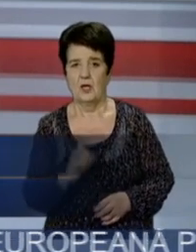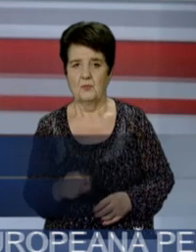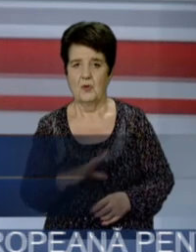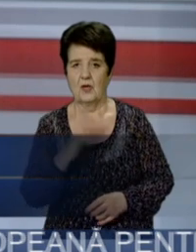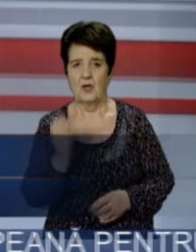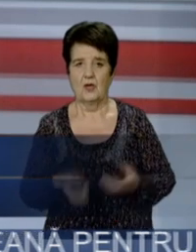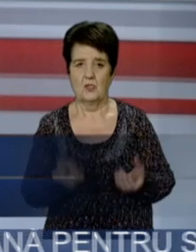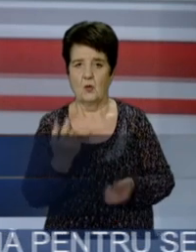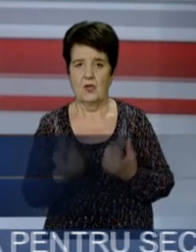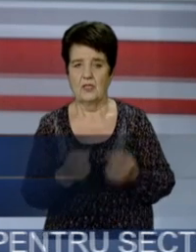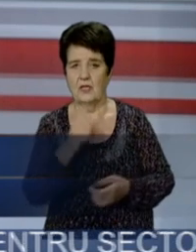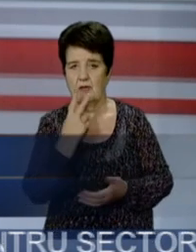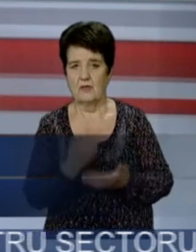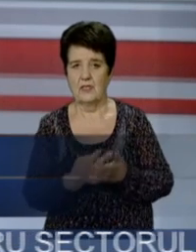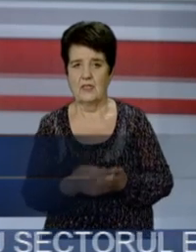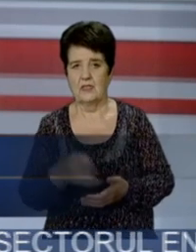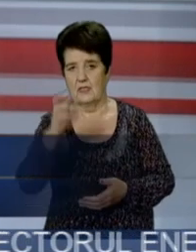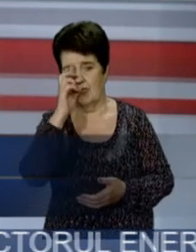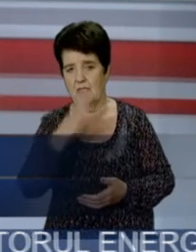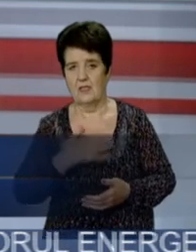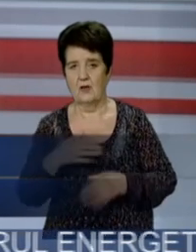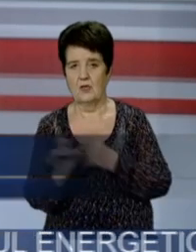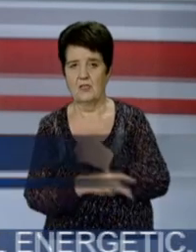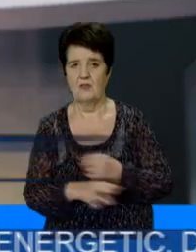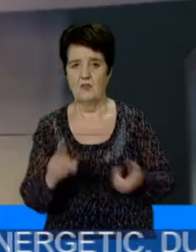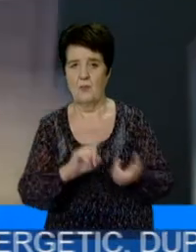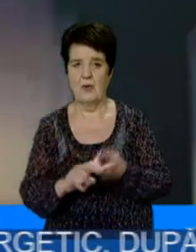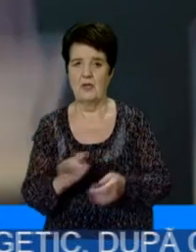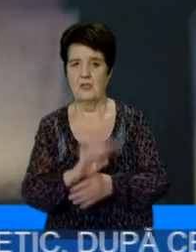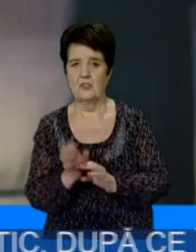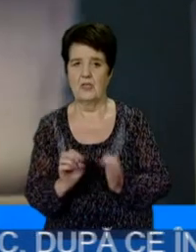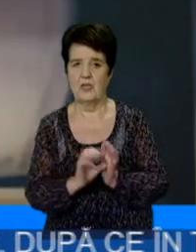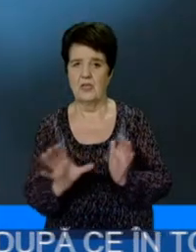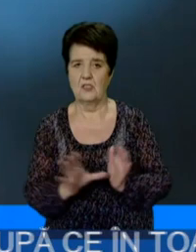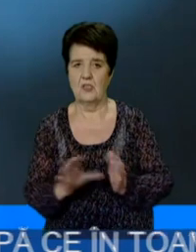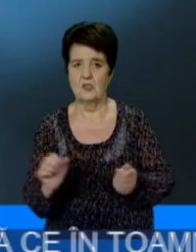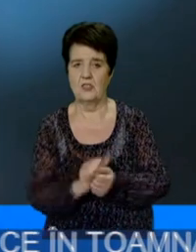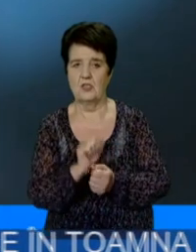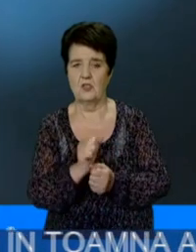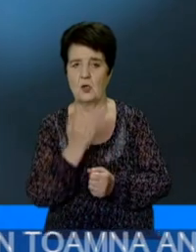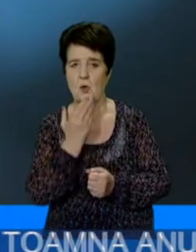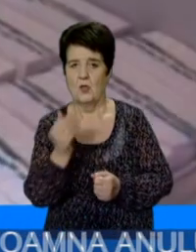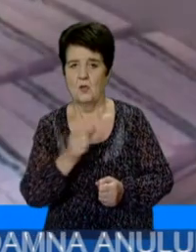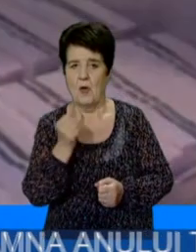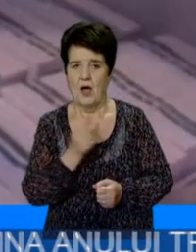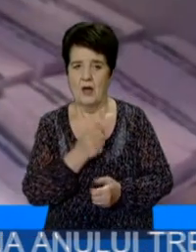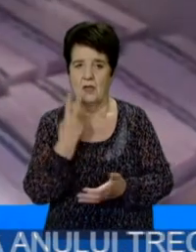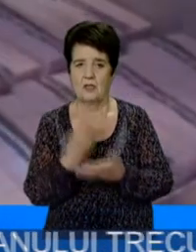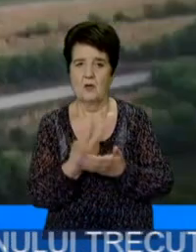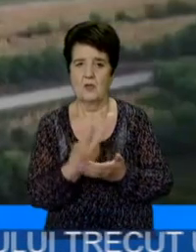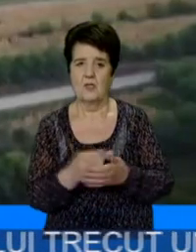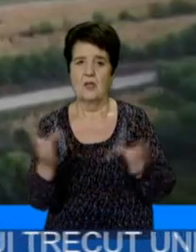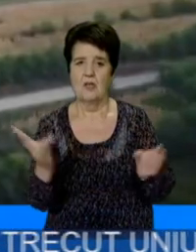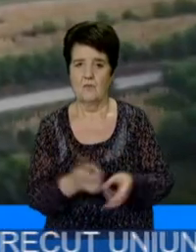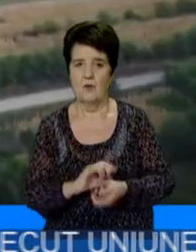făcută scoate în evidență că țara noastră e vulnerabilă pandemia criza energetică și seceta din ultimii ani au demonstrat că